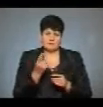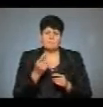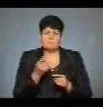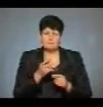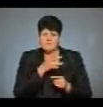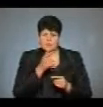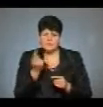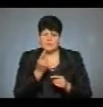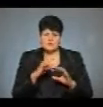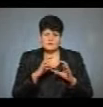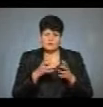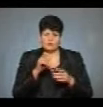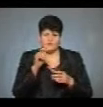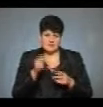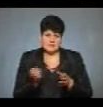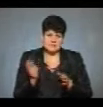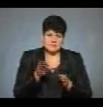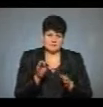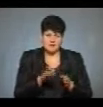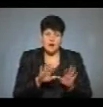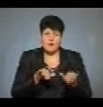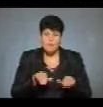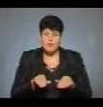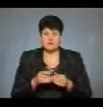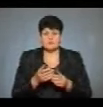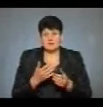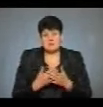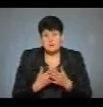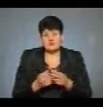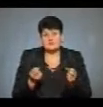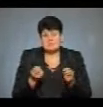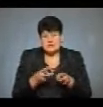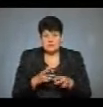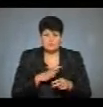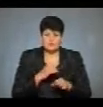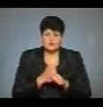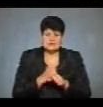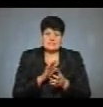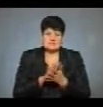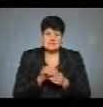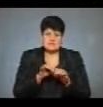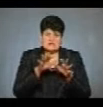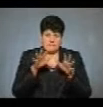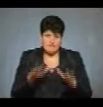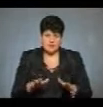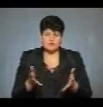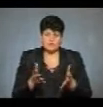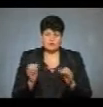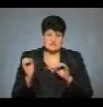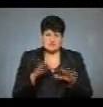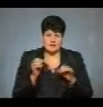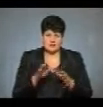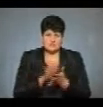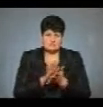і присипані землею. А потім зверху, мабуть, і спеціально було зроблено сміттєзвалище, яке було завалене